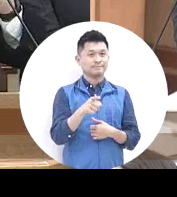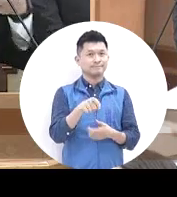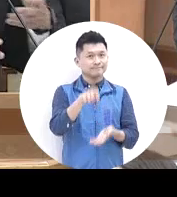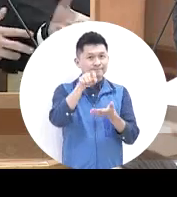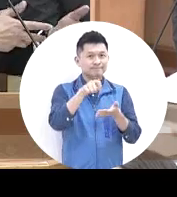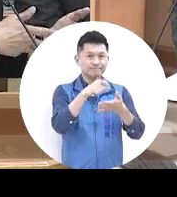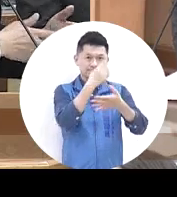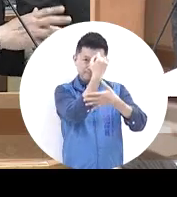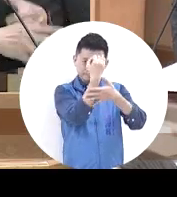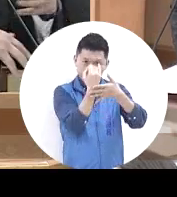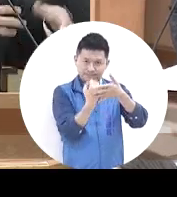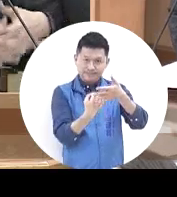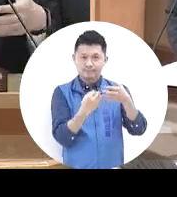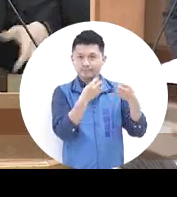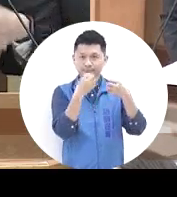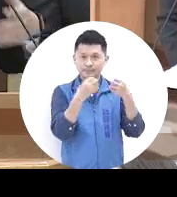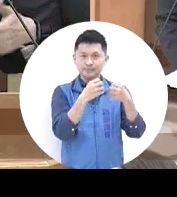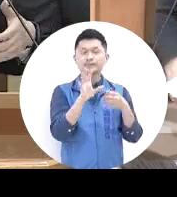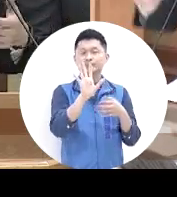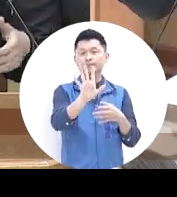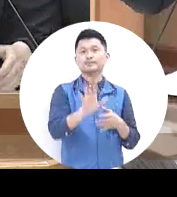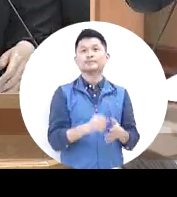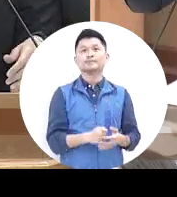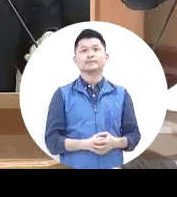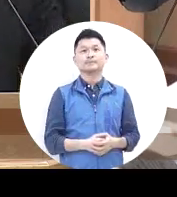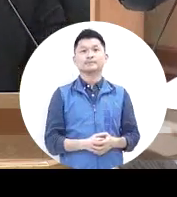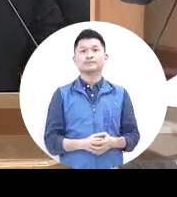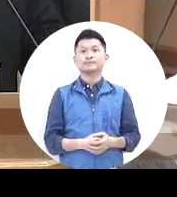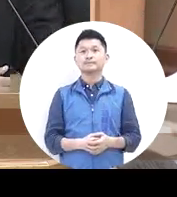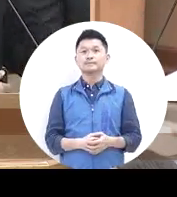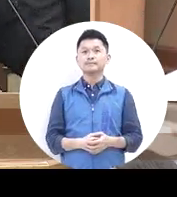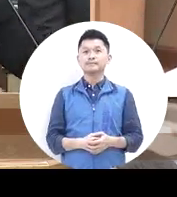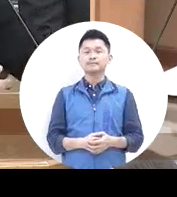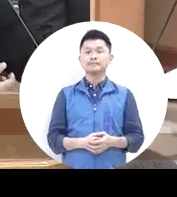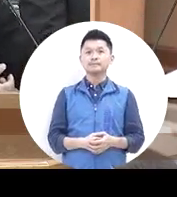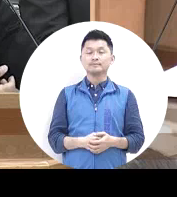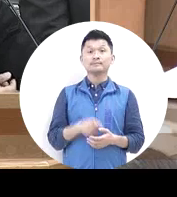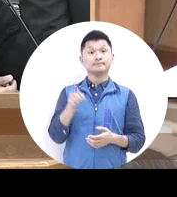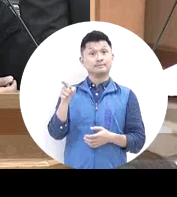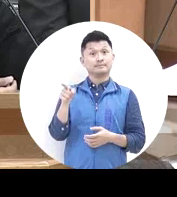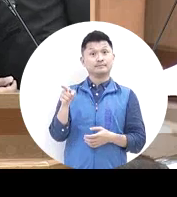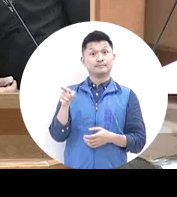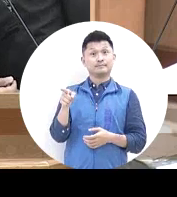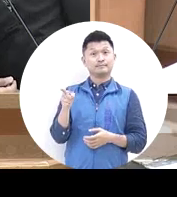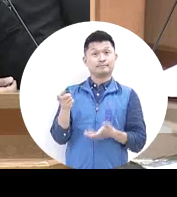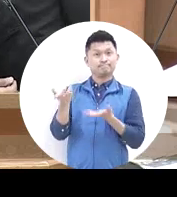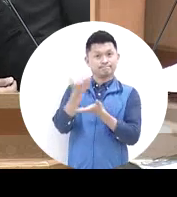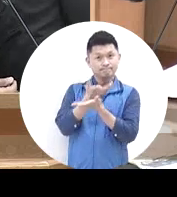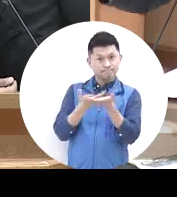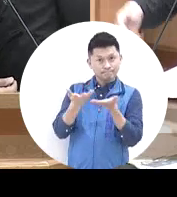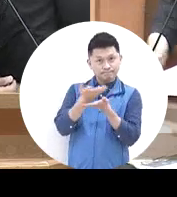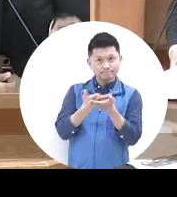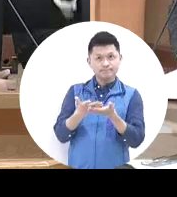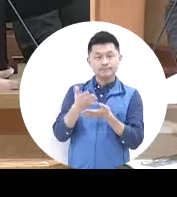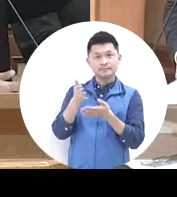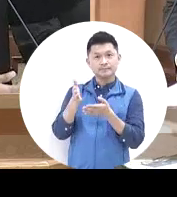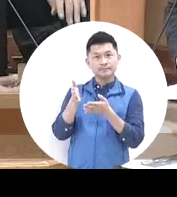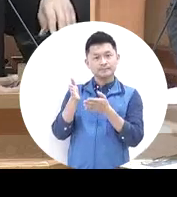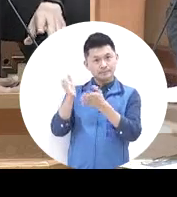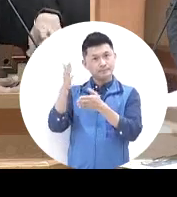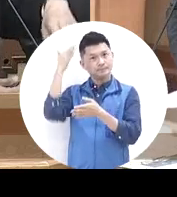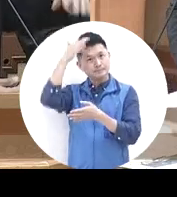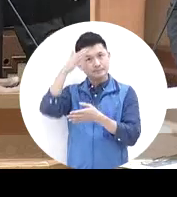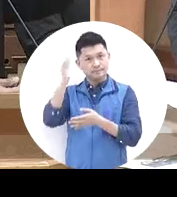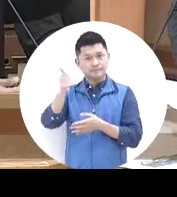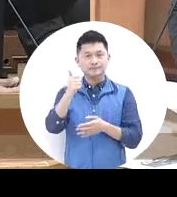都有去过详细讨论，拢在内底讨论啦。 其实啊，所以吼。你也可以跟他們交流一下，跟鄭文燦、 跟 陳